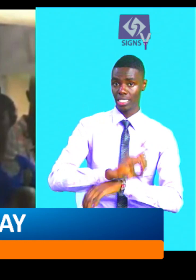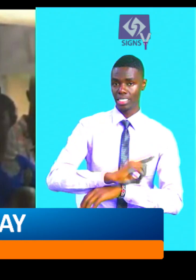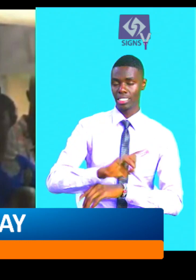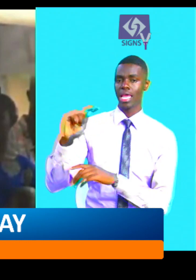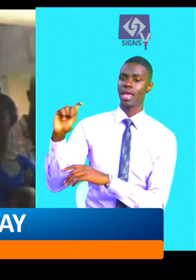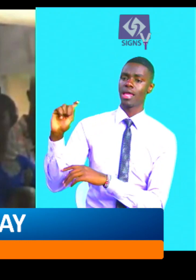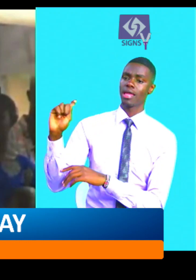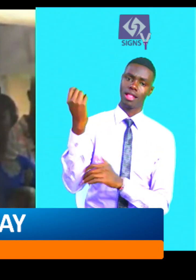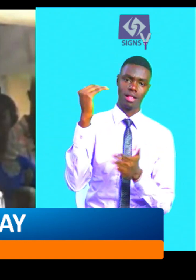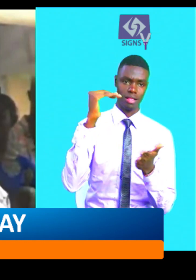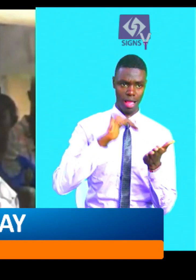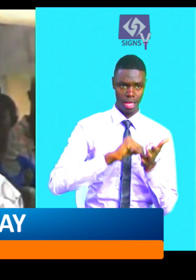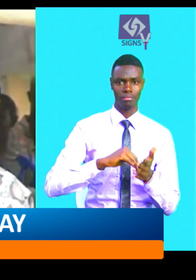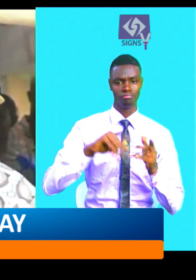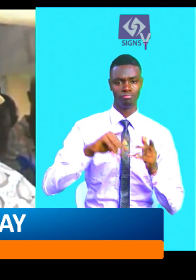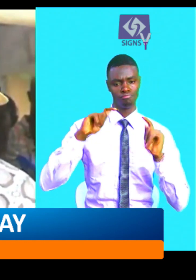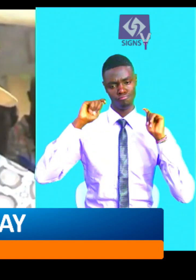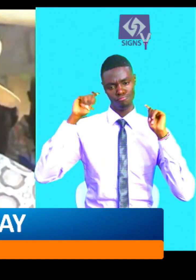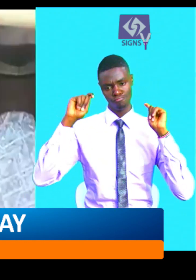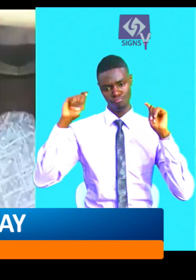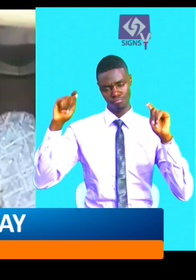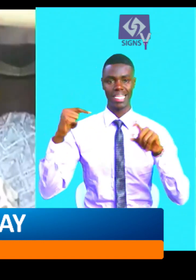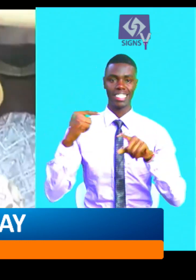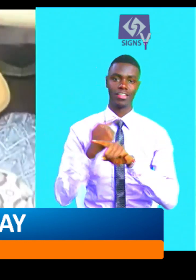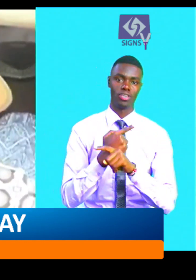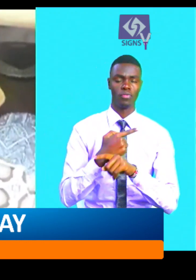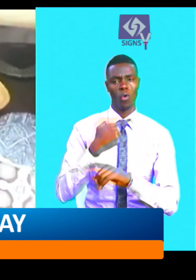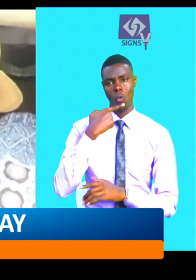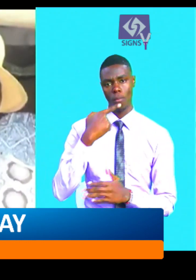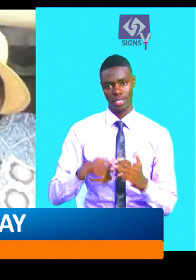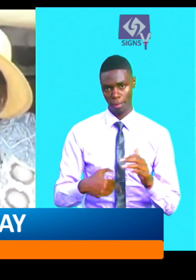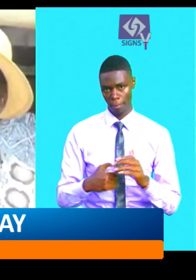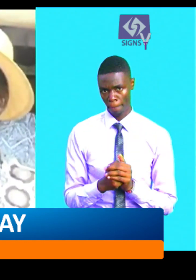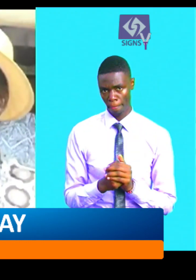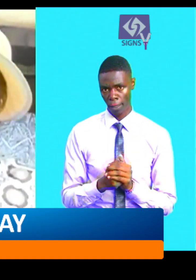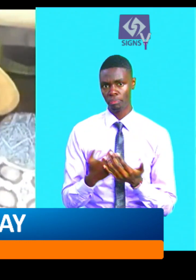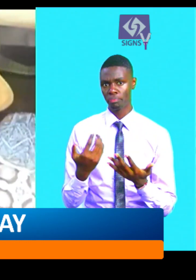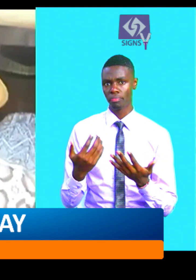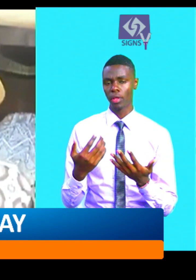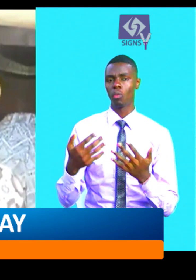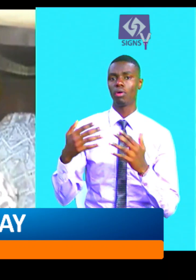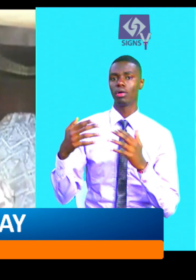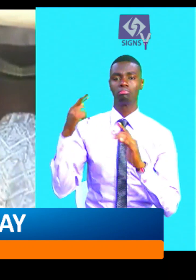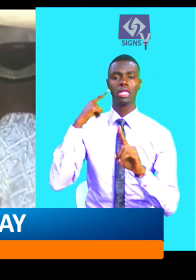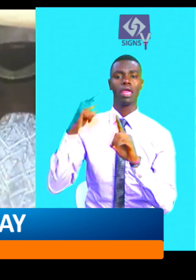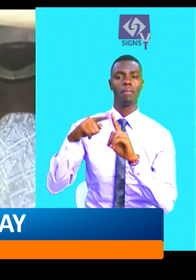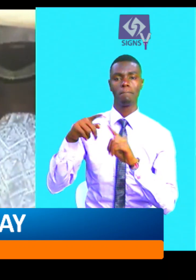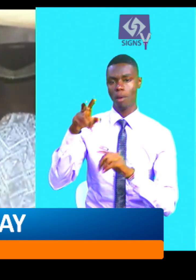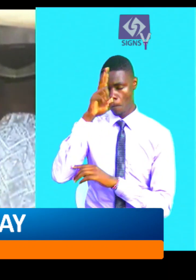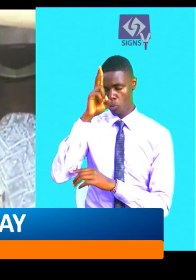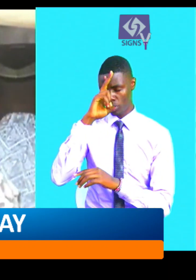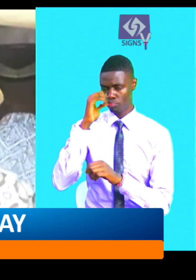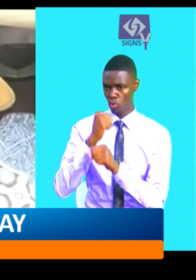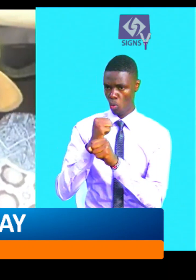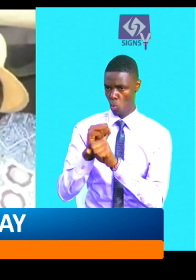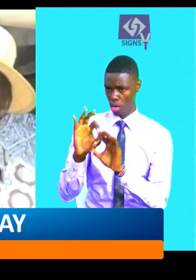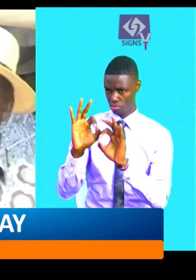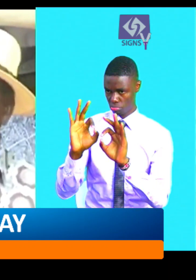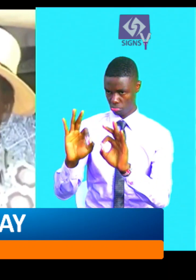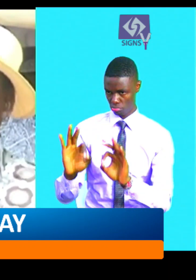kuongea na kukubaliana na sisi vile sisi tunataka, tumesema baada ya siku 30